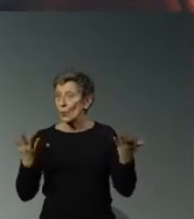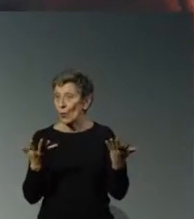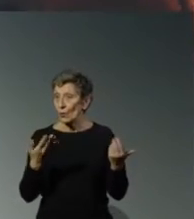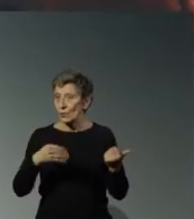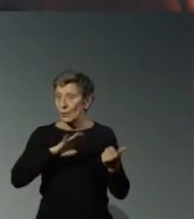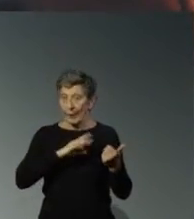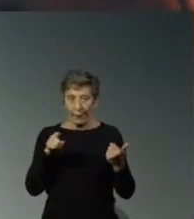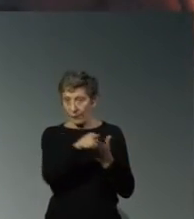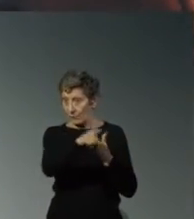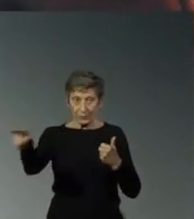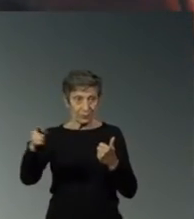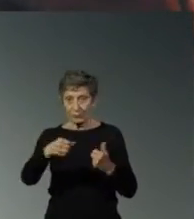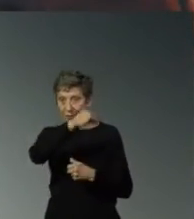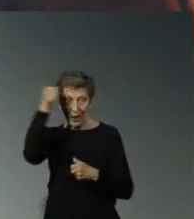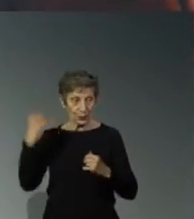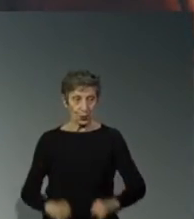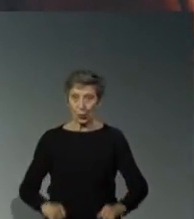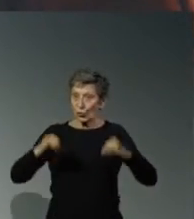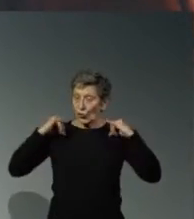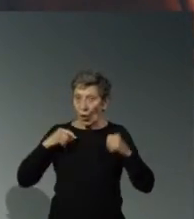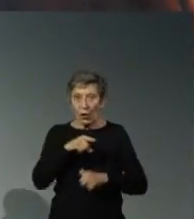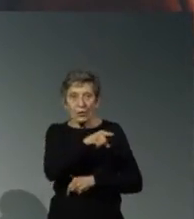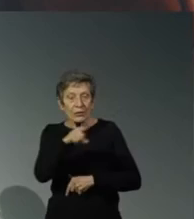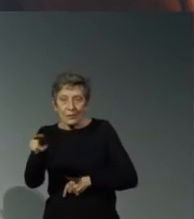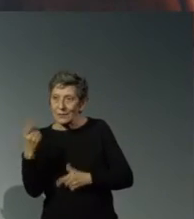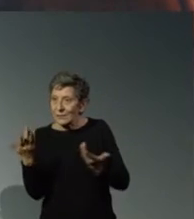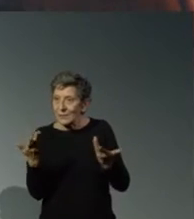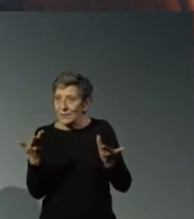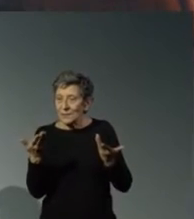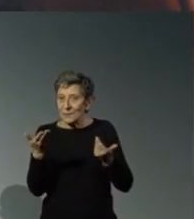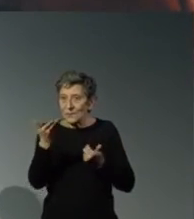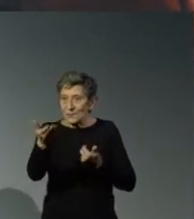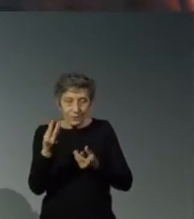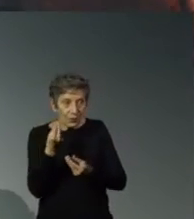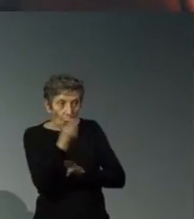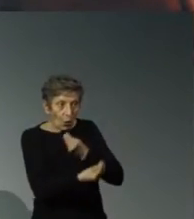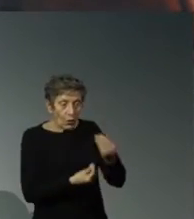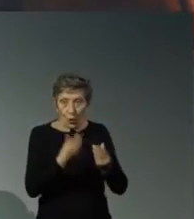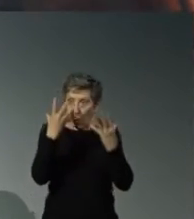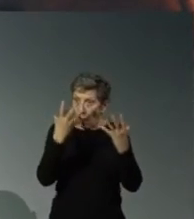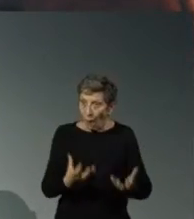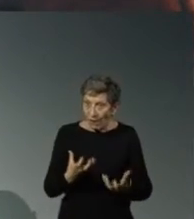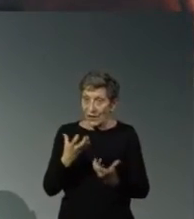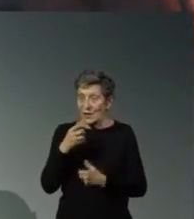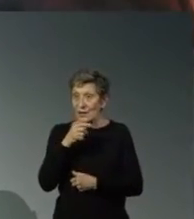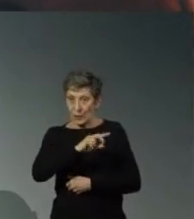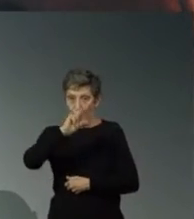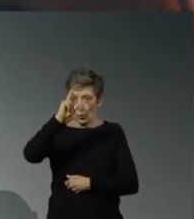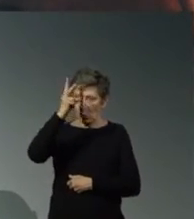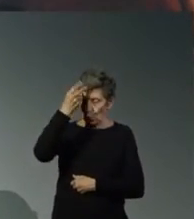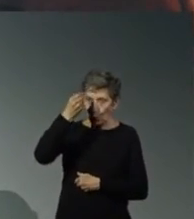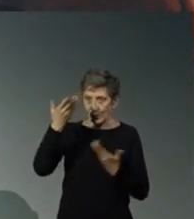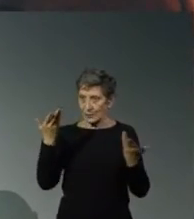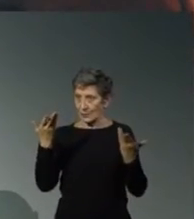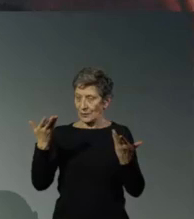corps de garçons qui vont être un peu les vecteurs de tout ça et qui vont lui donner envie de comprendre certes la partie